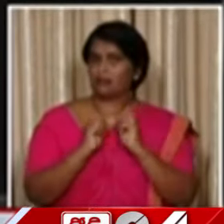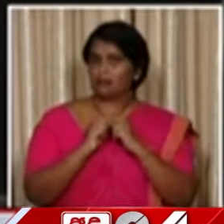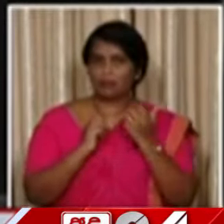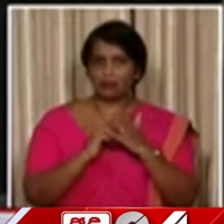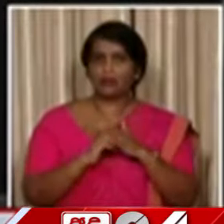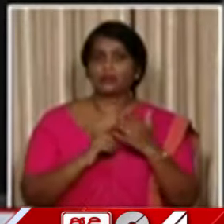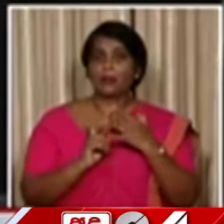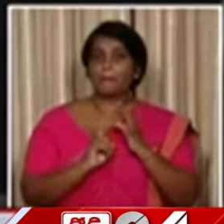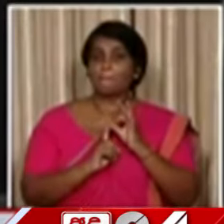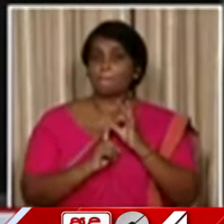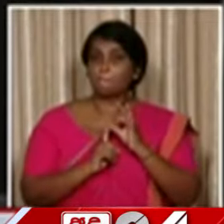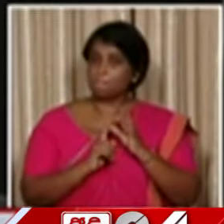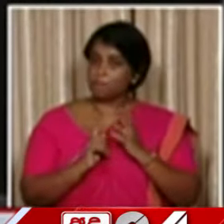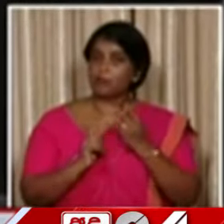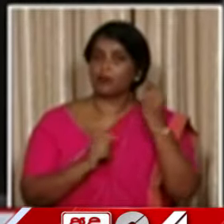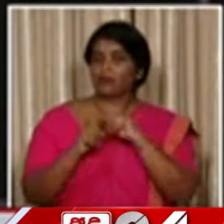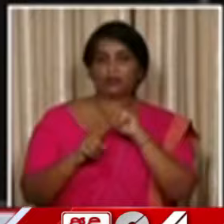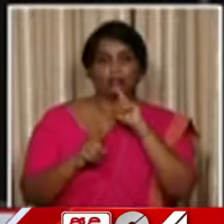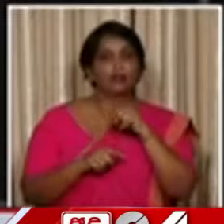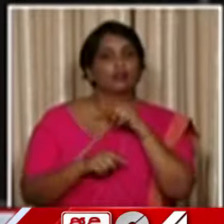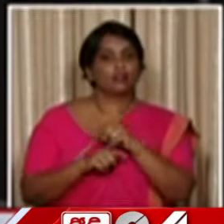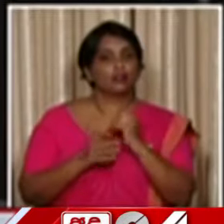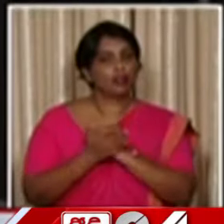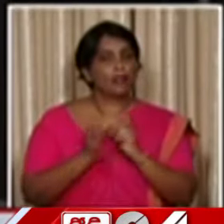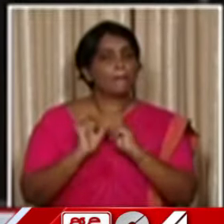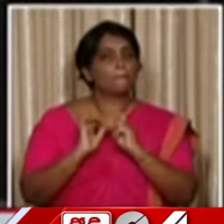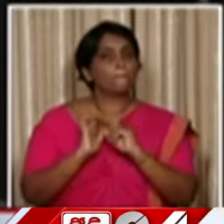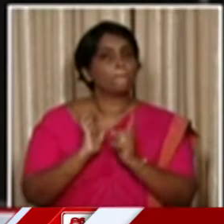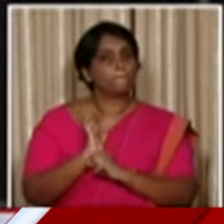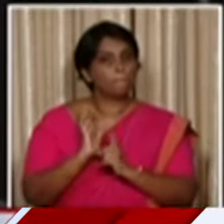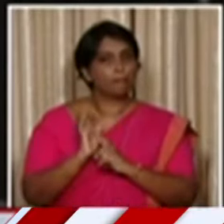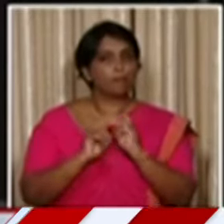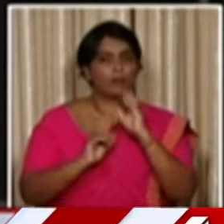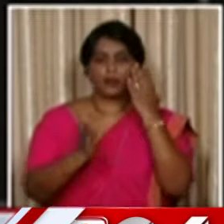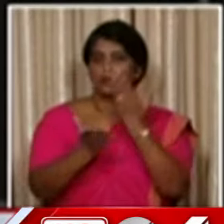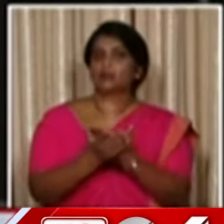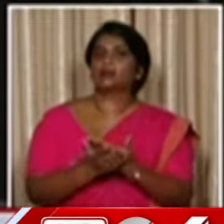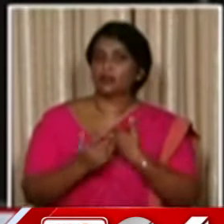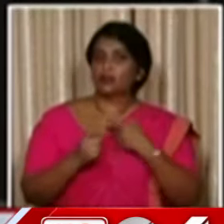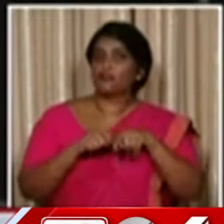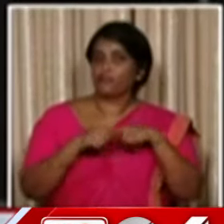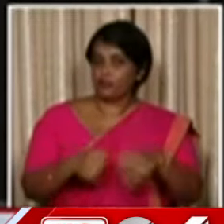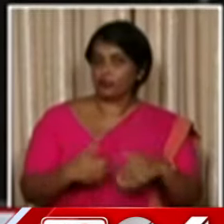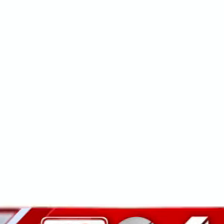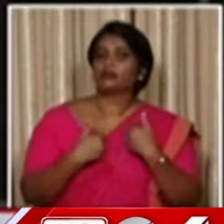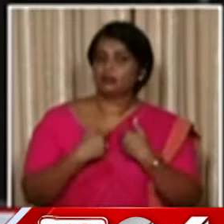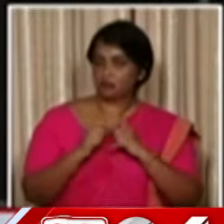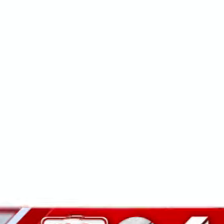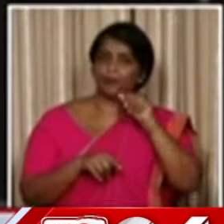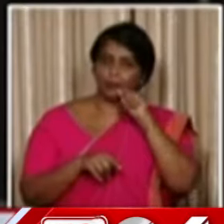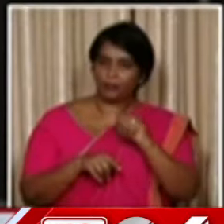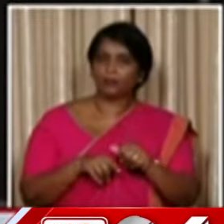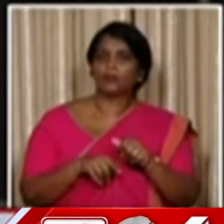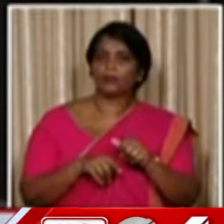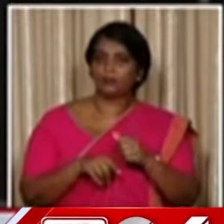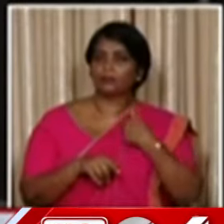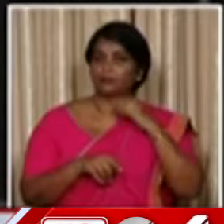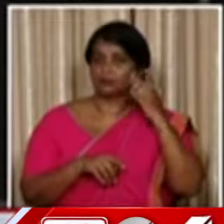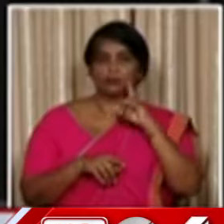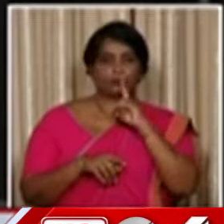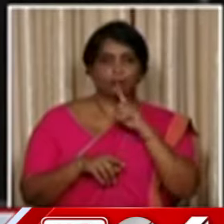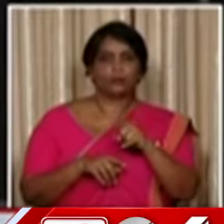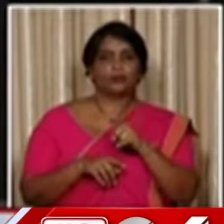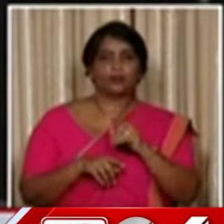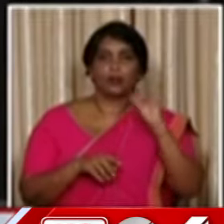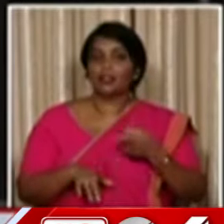මම පෞද්ගලික ලබා දුන්නේ මේ රටේ තියෙන තත්ත්වය ගැන හිතලා සියලුම බිල්පත් මම සභාගත කරලා තියෙනවා මගේ වීදමින්ගේ ඒ ගෙවපු බිල්පත් විශේෂයෙන් මතක් කරන්න ඒක